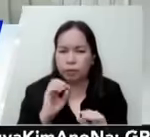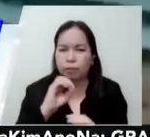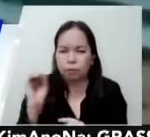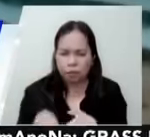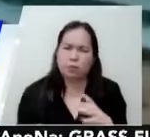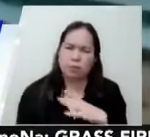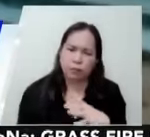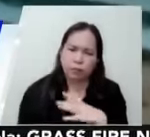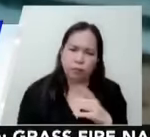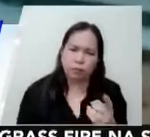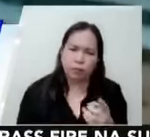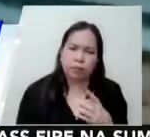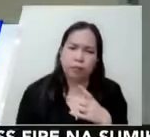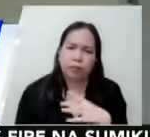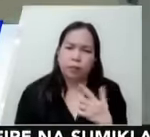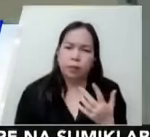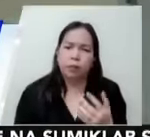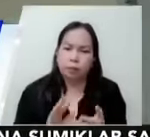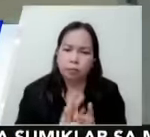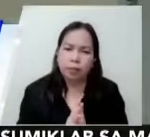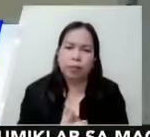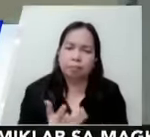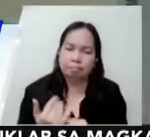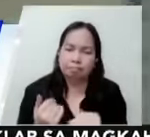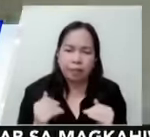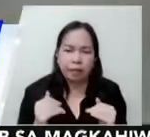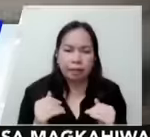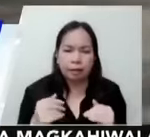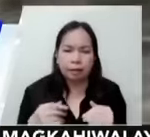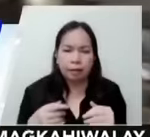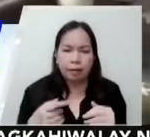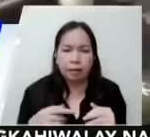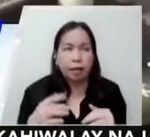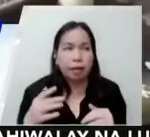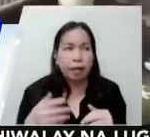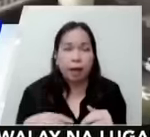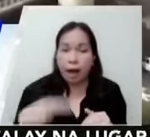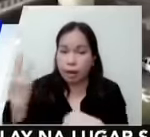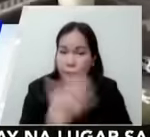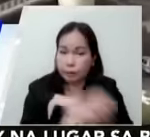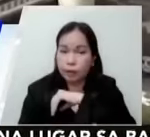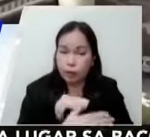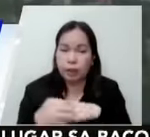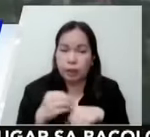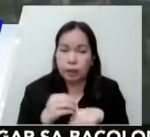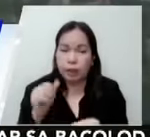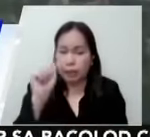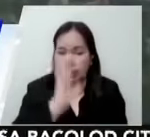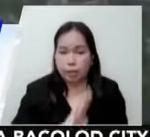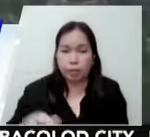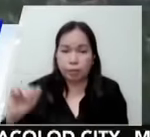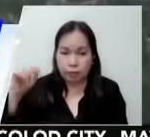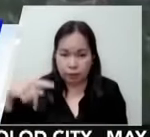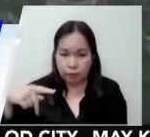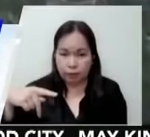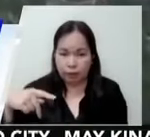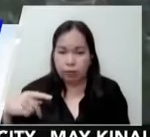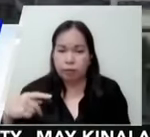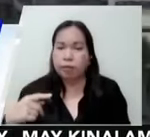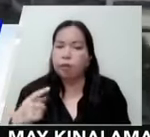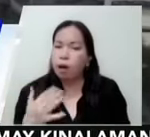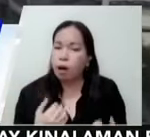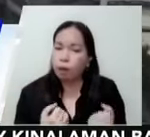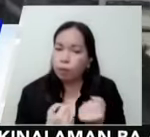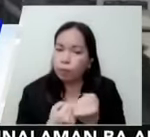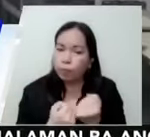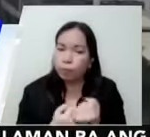ay magiging isa pa rin sa pinakamataas sa Asia-Pacific region. Para raw matustusan ang paglago ng ekonomiya, aabot sa 6.2 trillion pesos